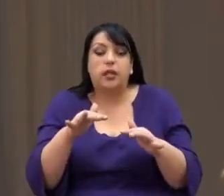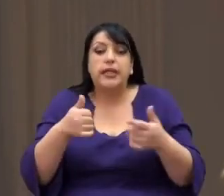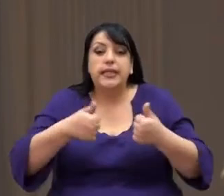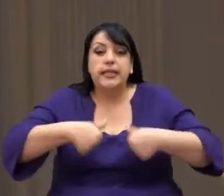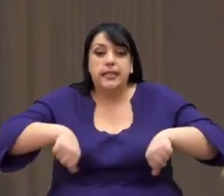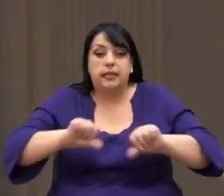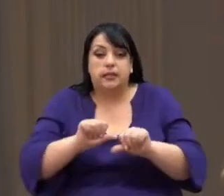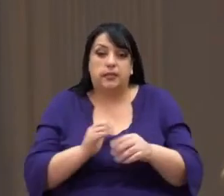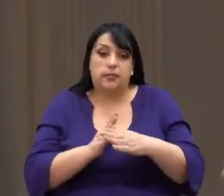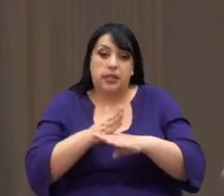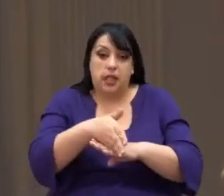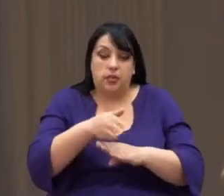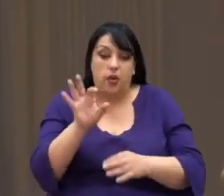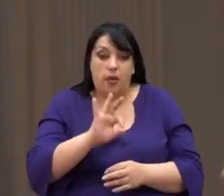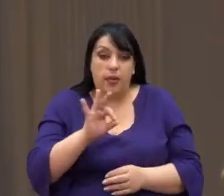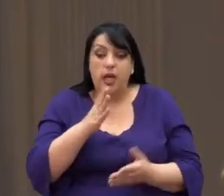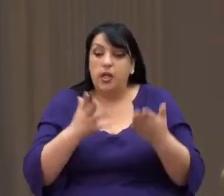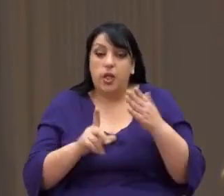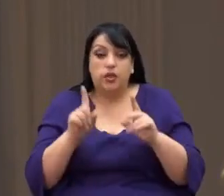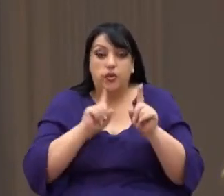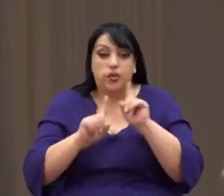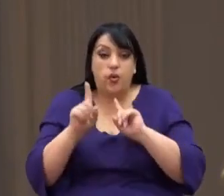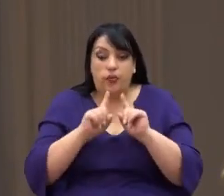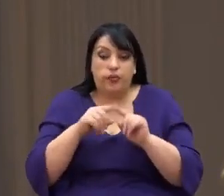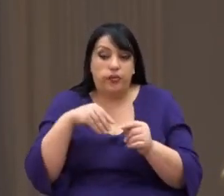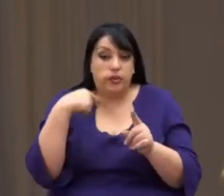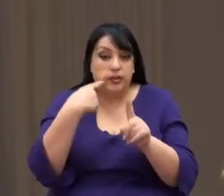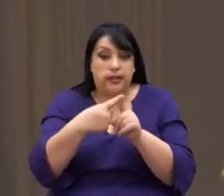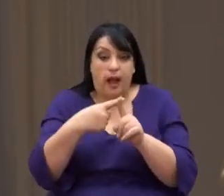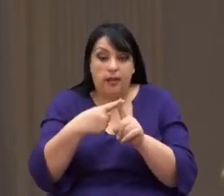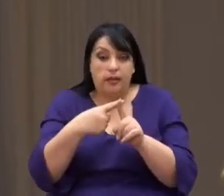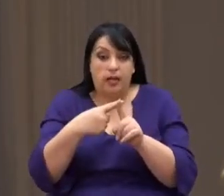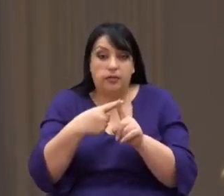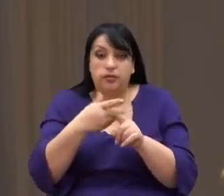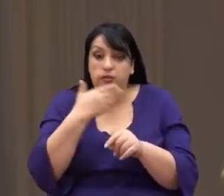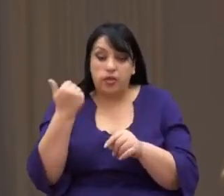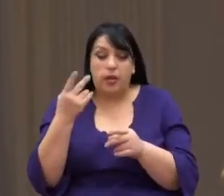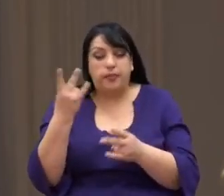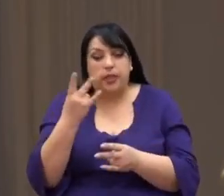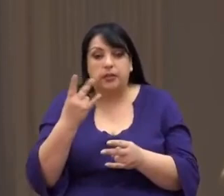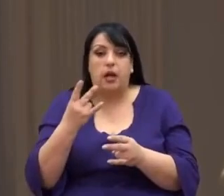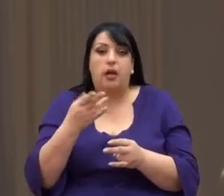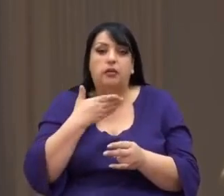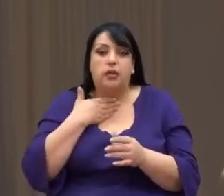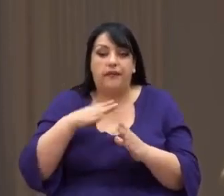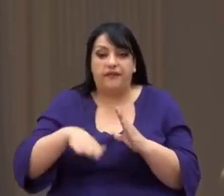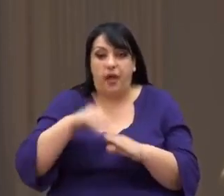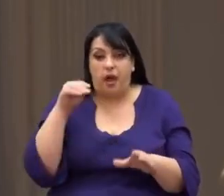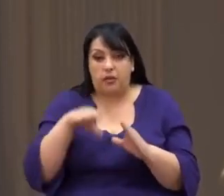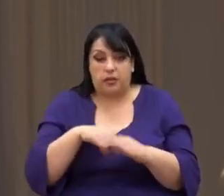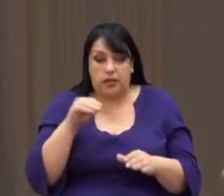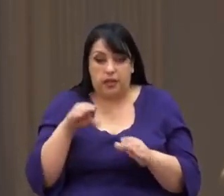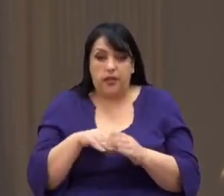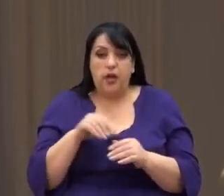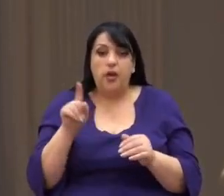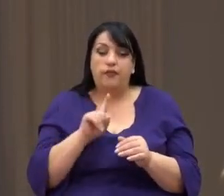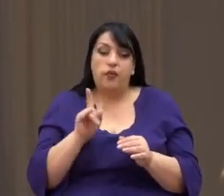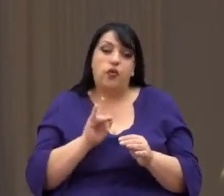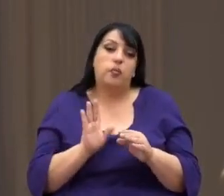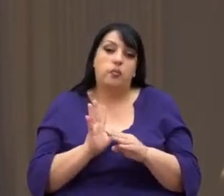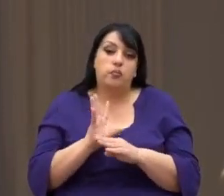եթե հանձնաժողովը չի տալիս դրական եզրակացություն, պետք է քվիարկվի, որպեսզի մուտք